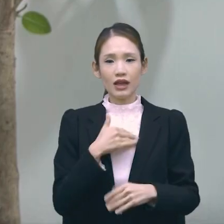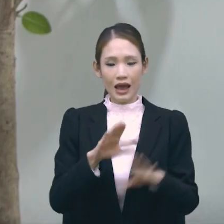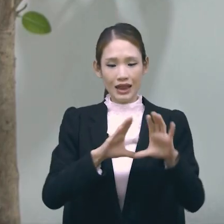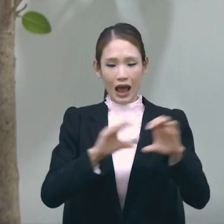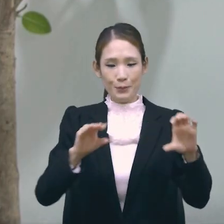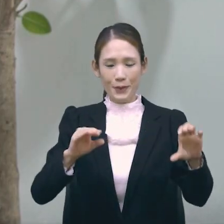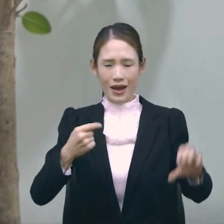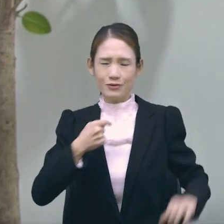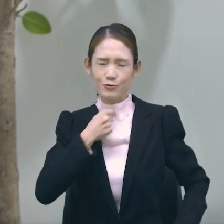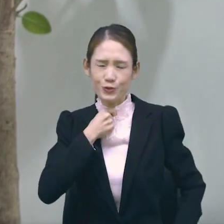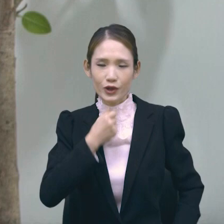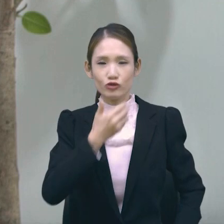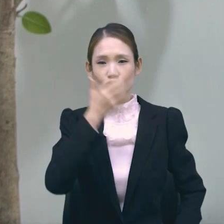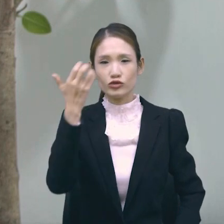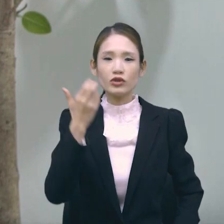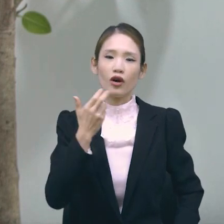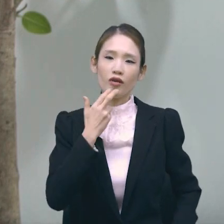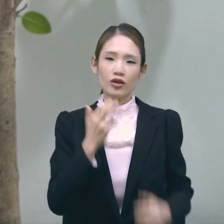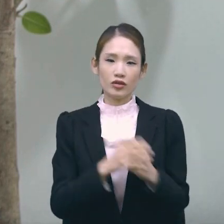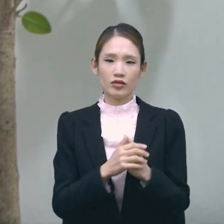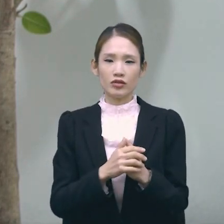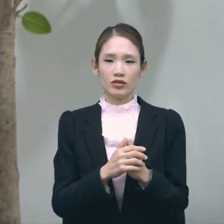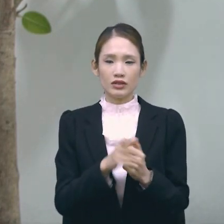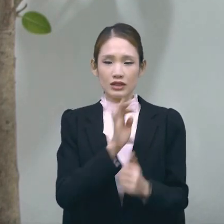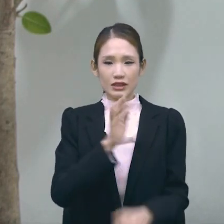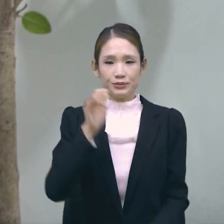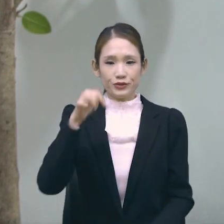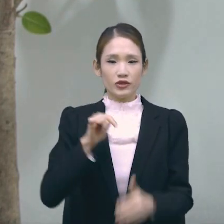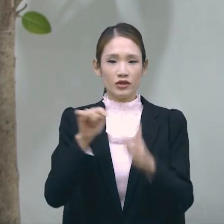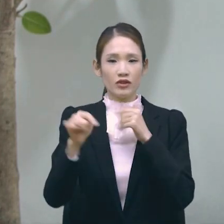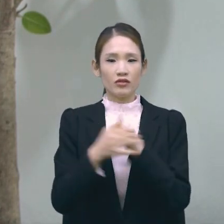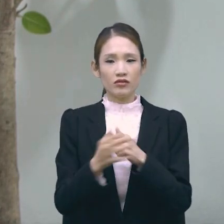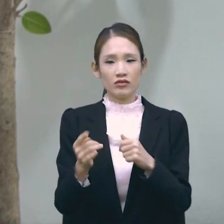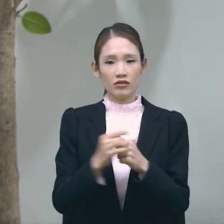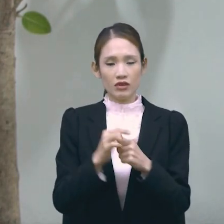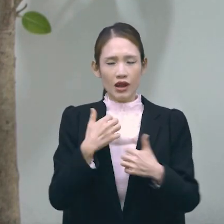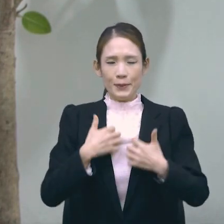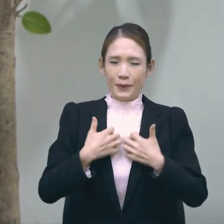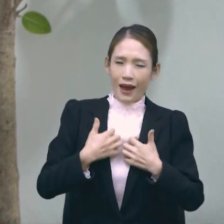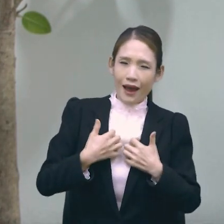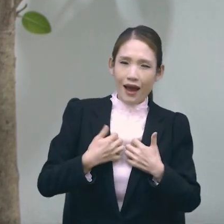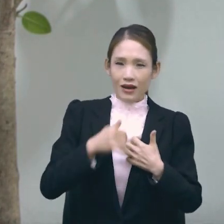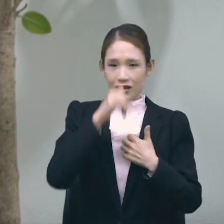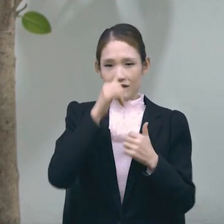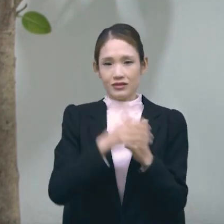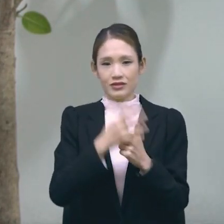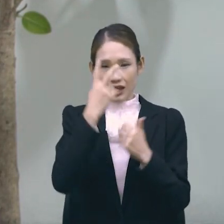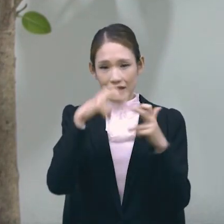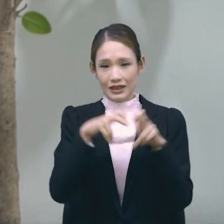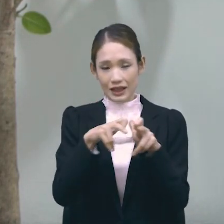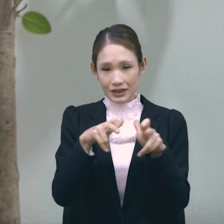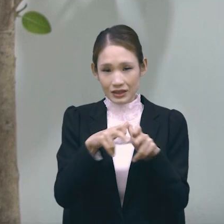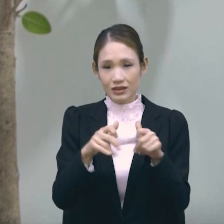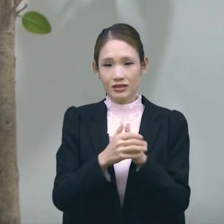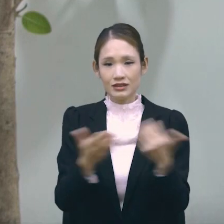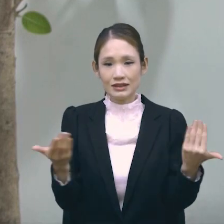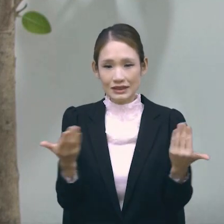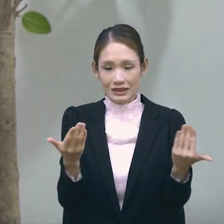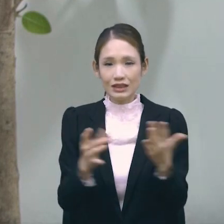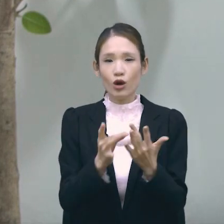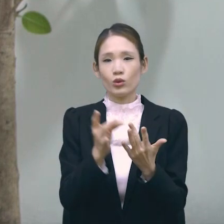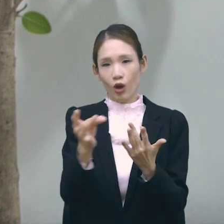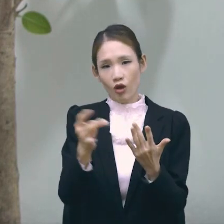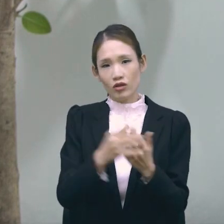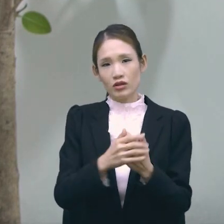맞아. 학생 때부터 난 안마 할 거야 하는 친구들은 많지는 않아요. 그러니까 인문계가 된 것에 대해서 굉장히 반기긴 하죠. 그렇지만